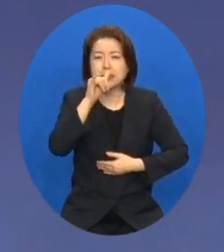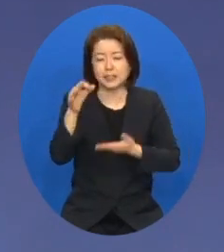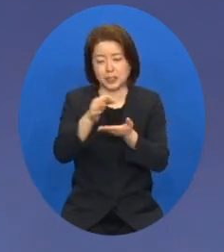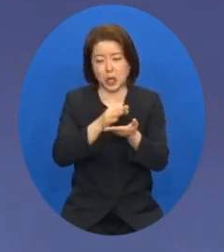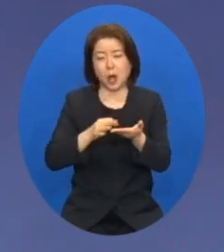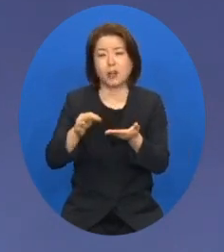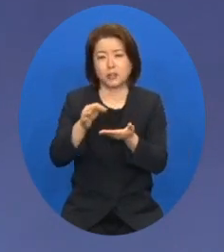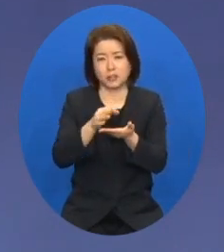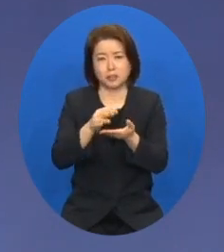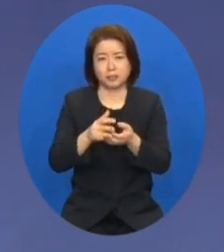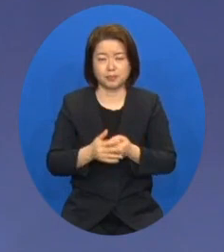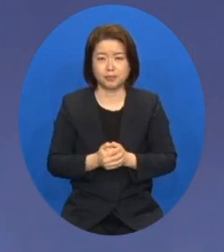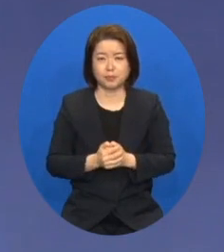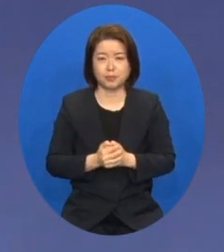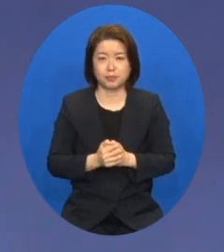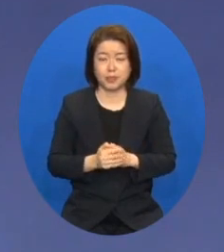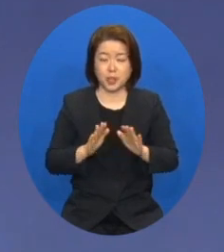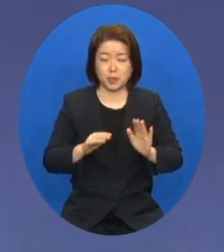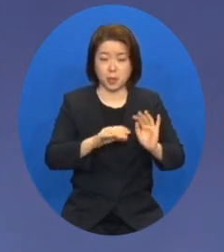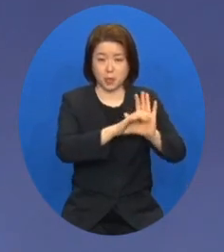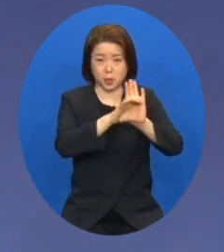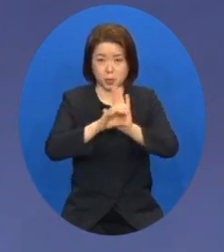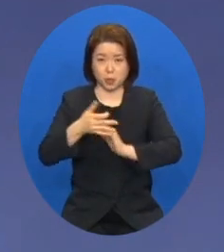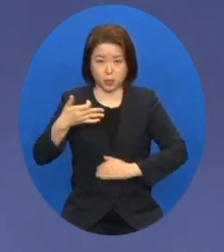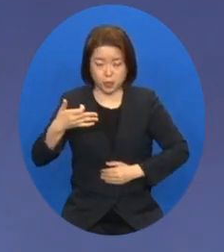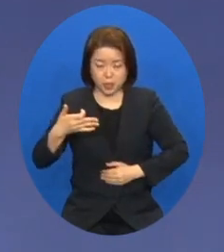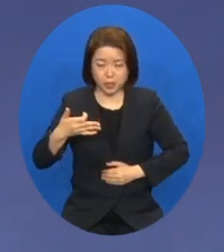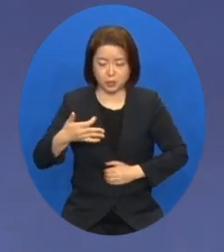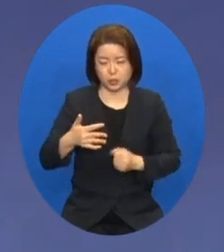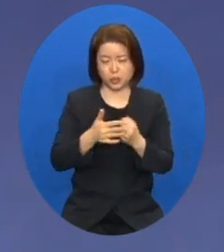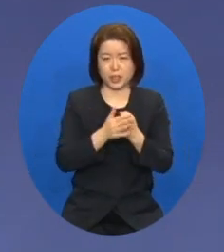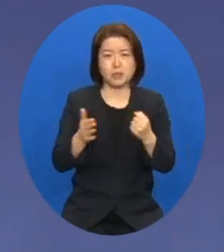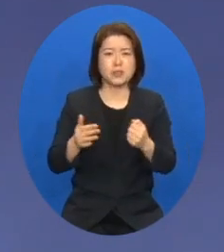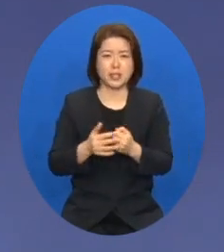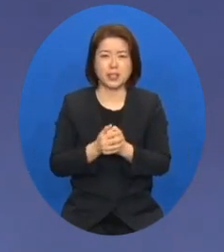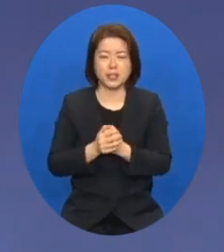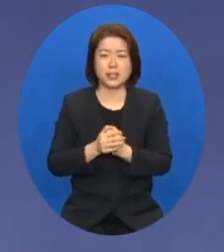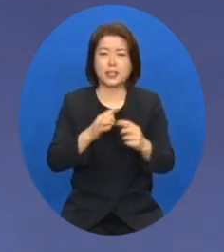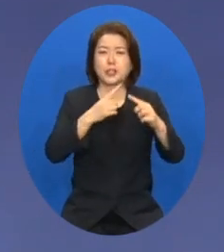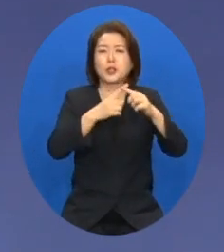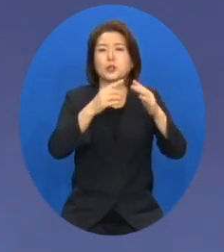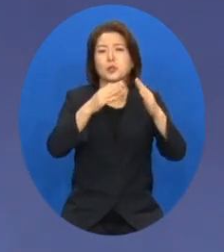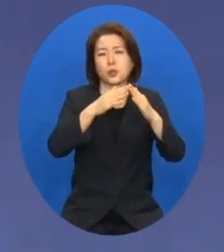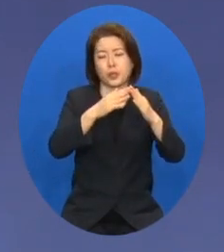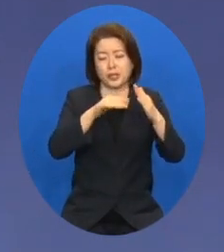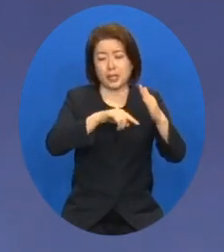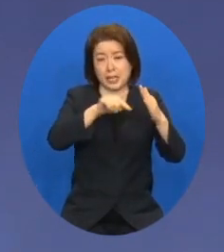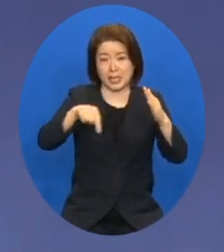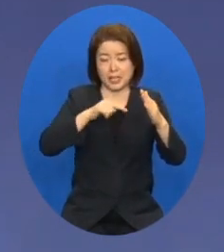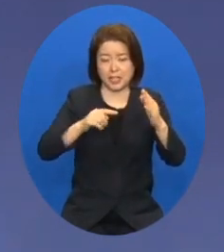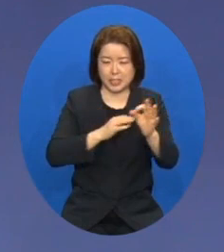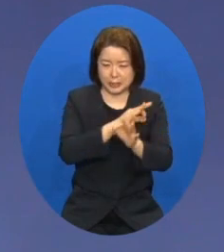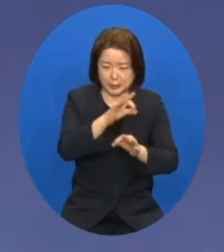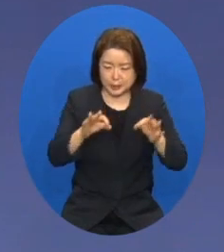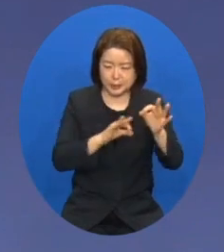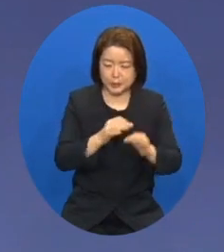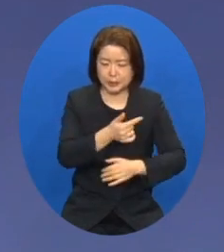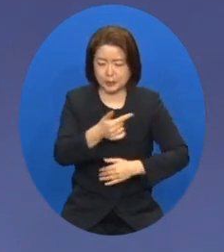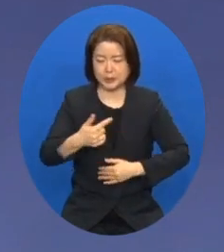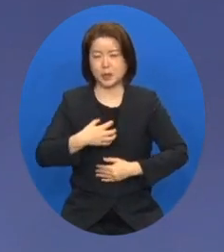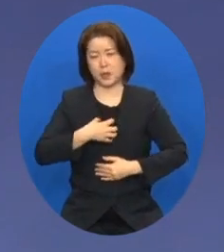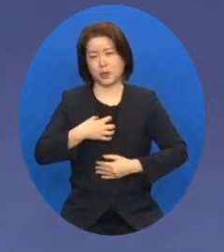입니다 이번 코론 알고 확산으로 인해서 교회가 재정적인 큰 인제 위기